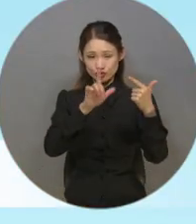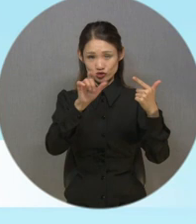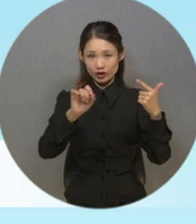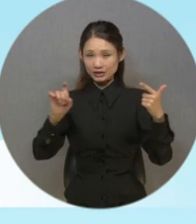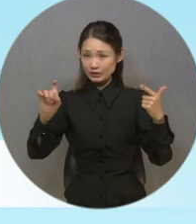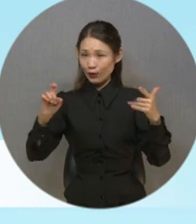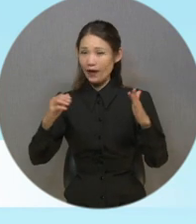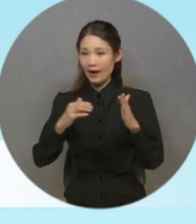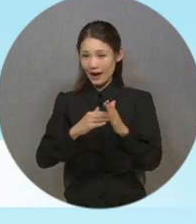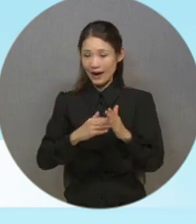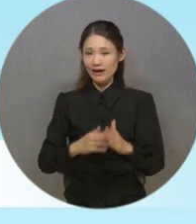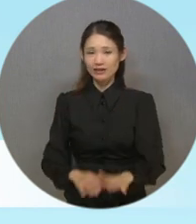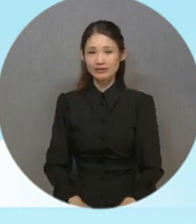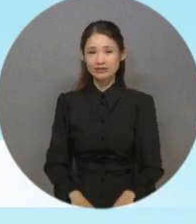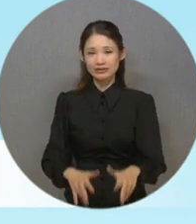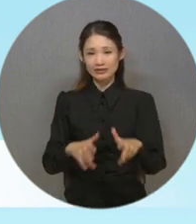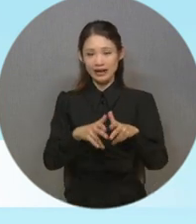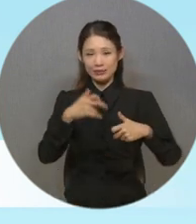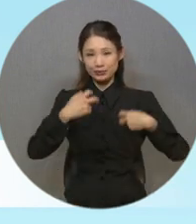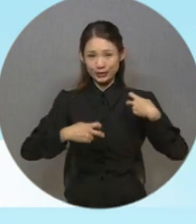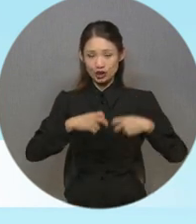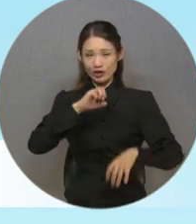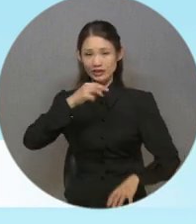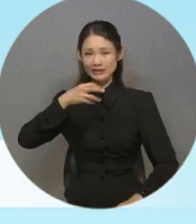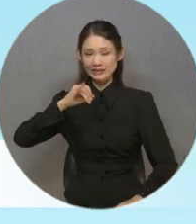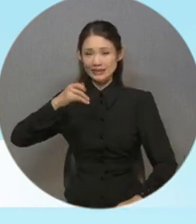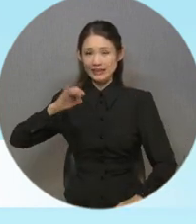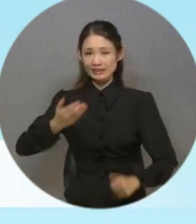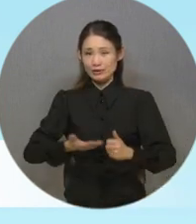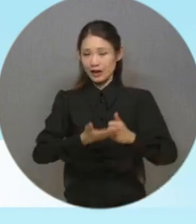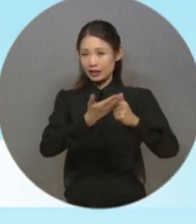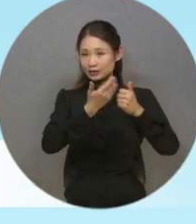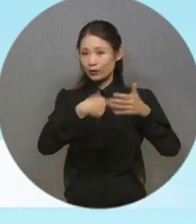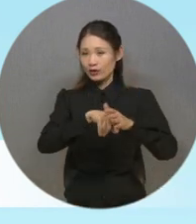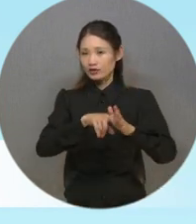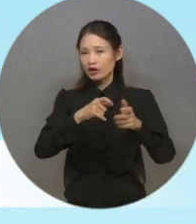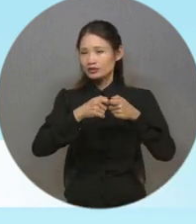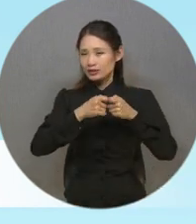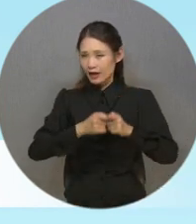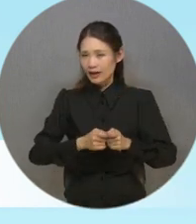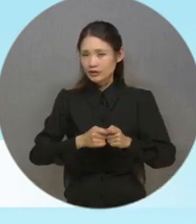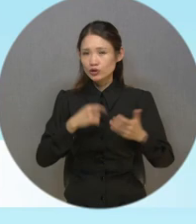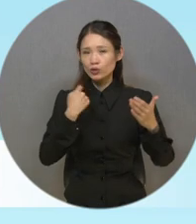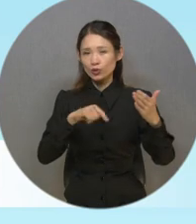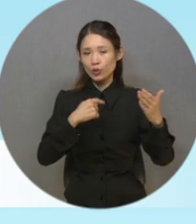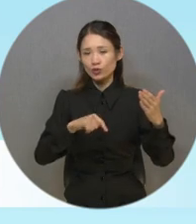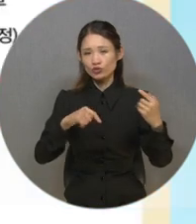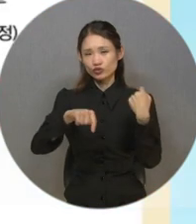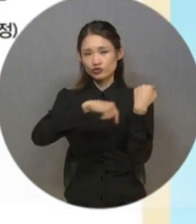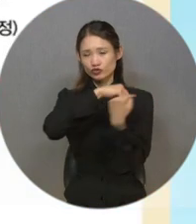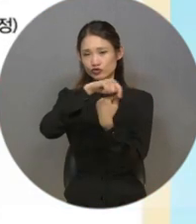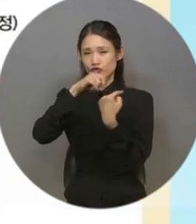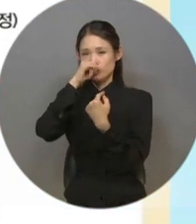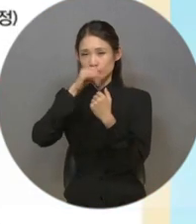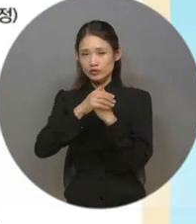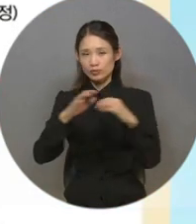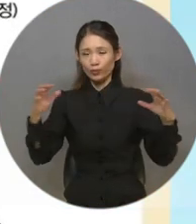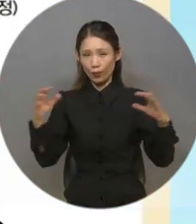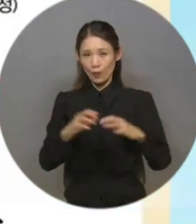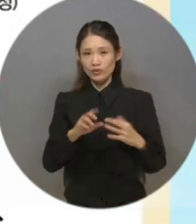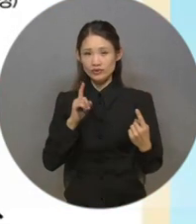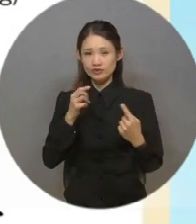6월부터 10월까지 장애인 미디어 크리에이터를 양성하기 위한 체계적인 교육과정이 운영됩니다 모집